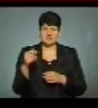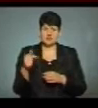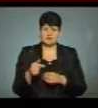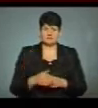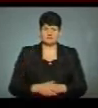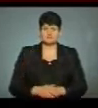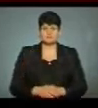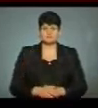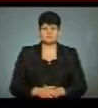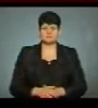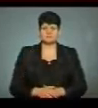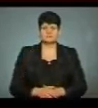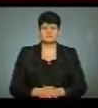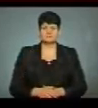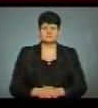гривень.